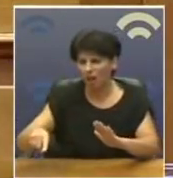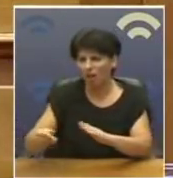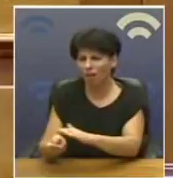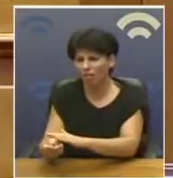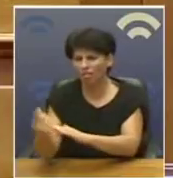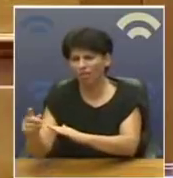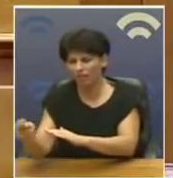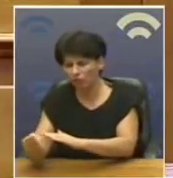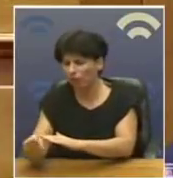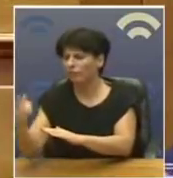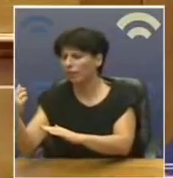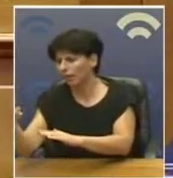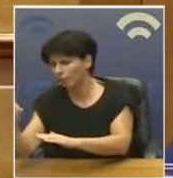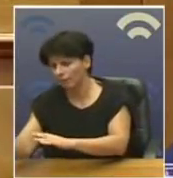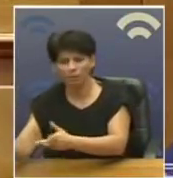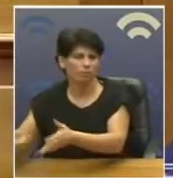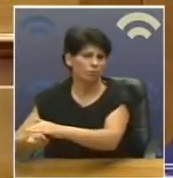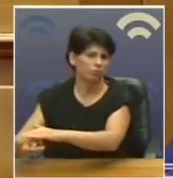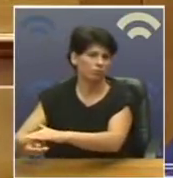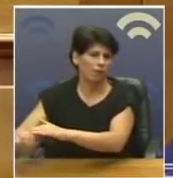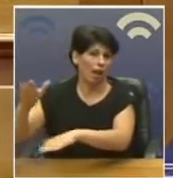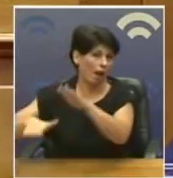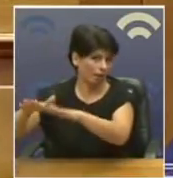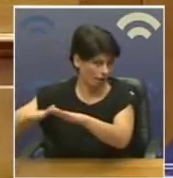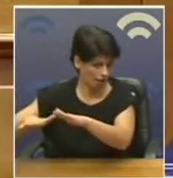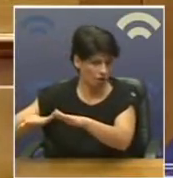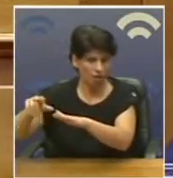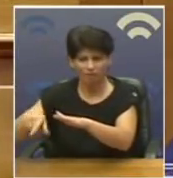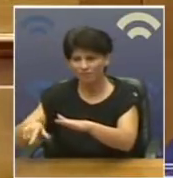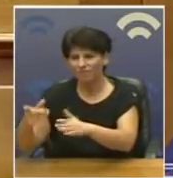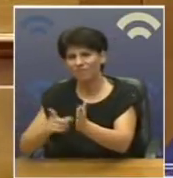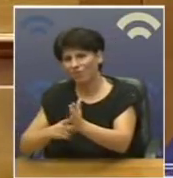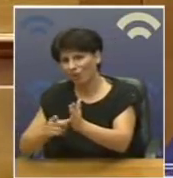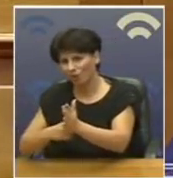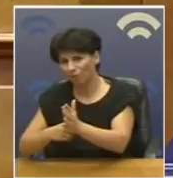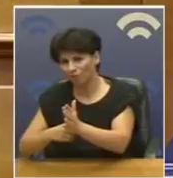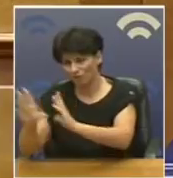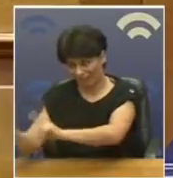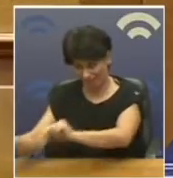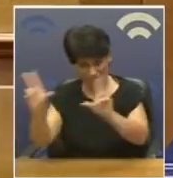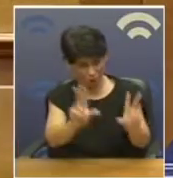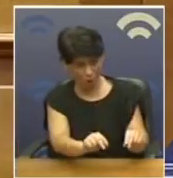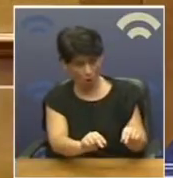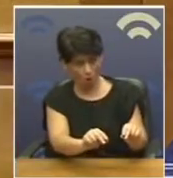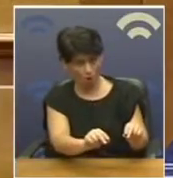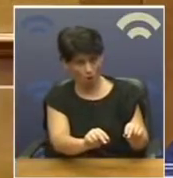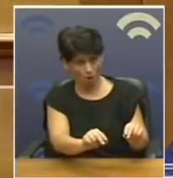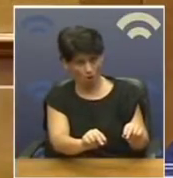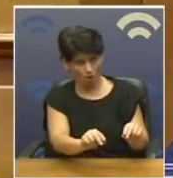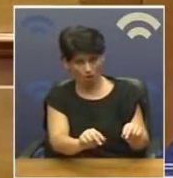ο δρακόντιος και αναποτελεσματικός για την καταστολή της διαφθοράς νόμος περί καταχραστών του δημοσίου.